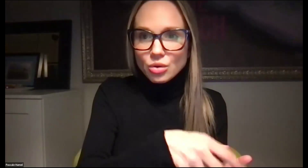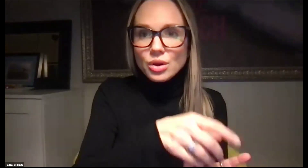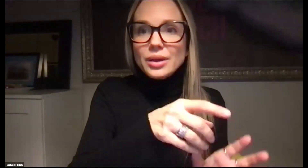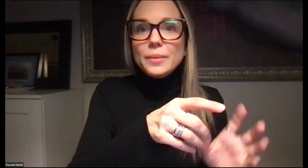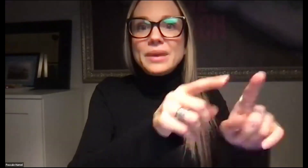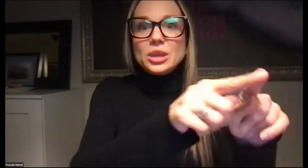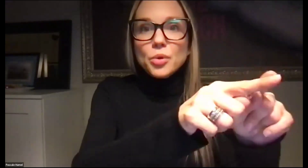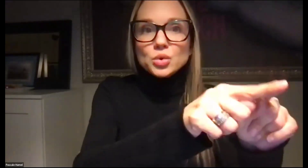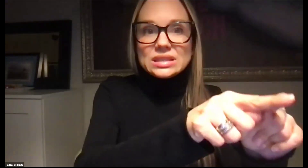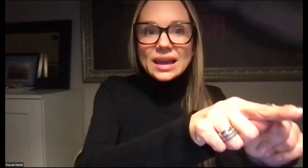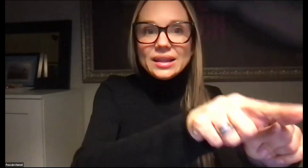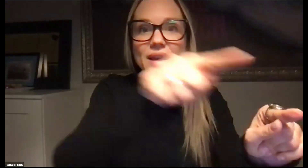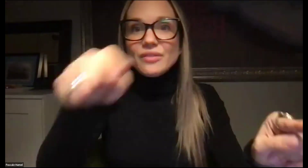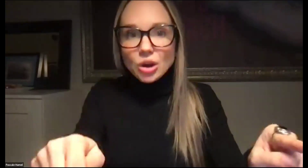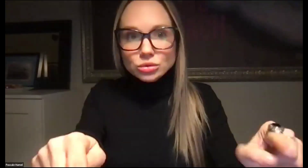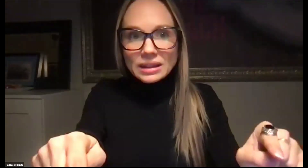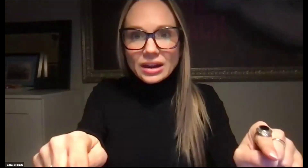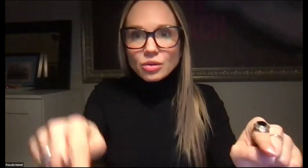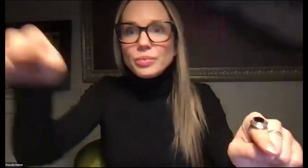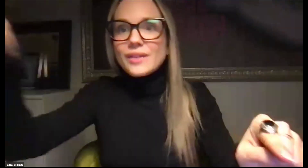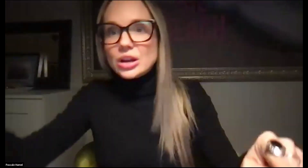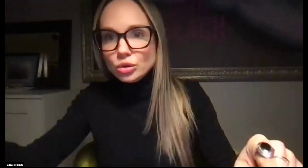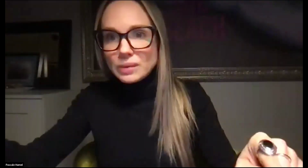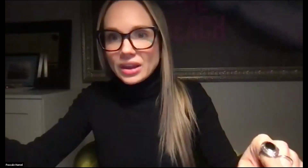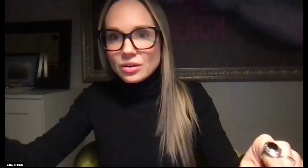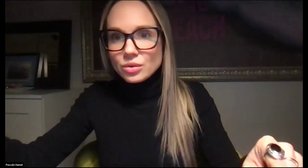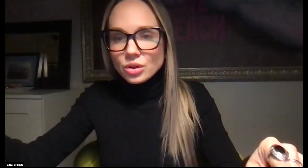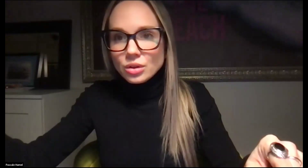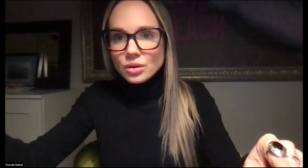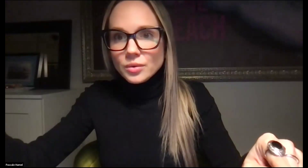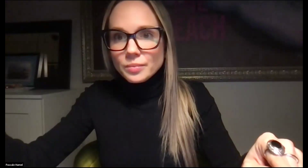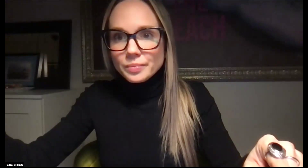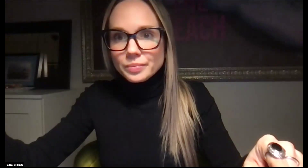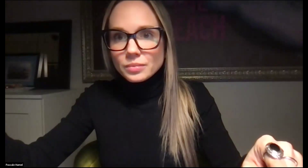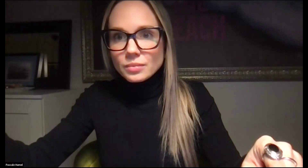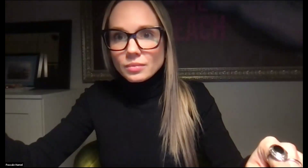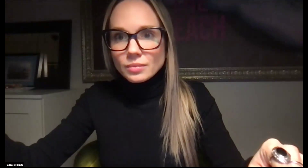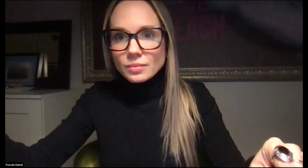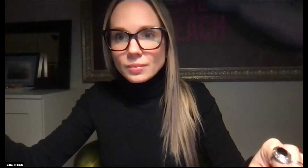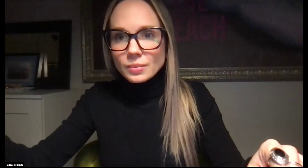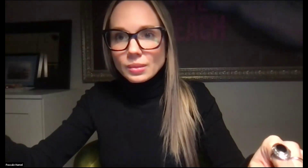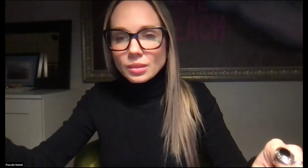le pantalon, mais qui peut aussi aller avec l'autre pantalon et avec l'autre pantalon.